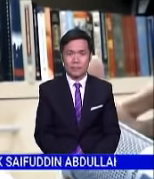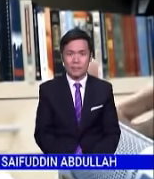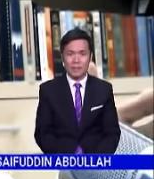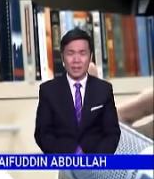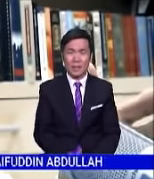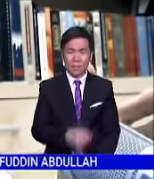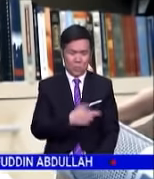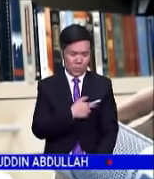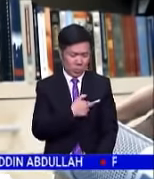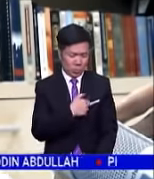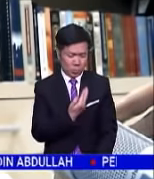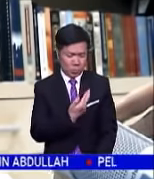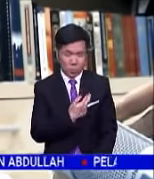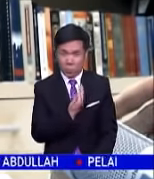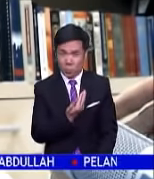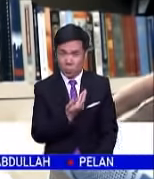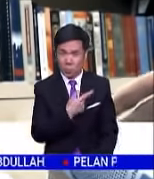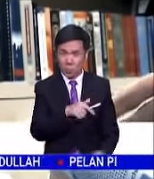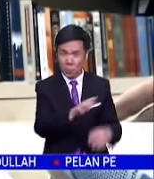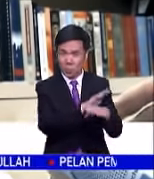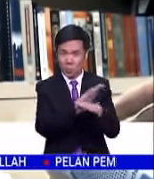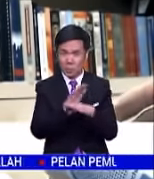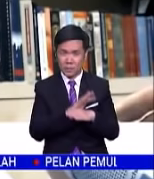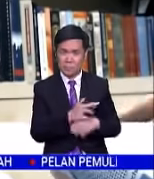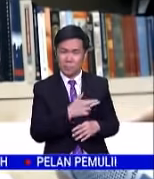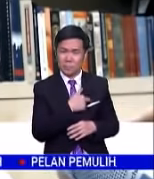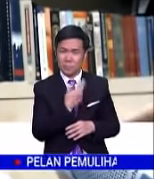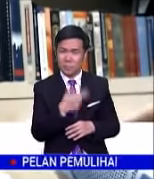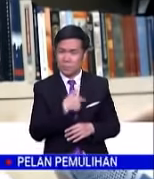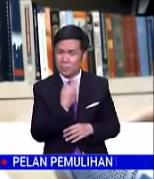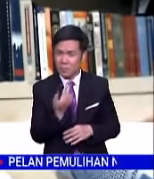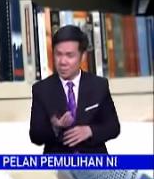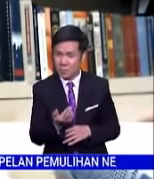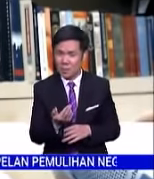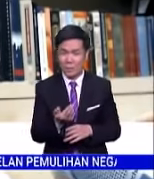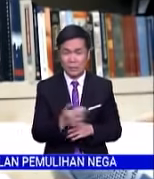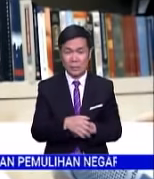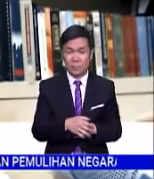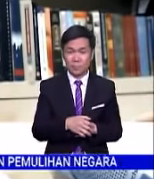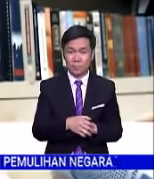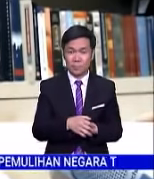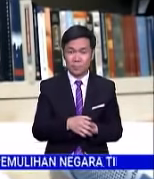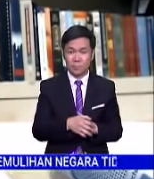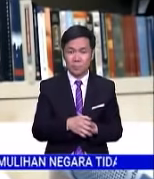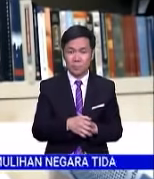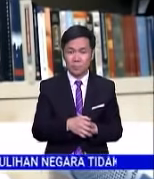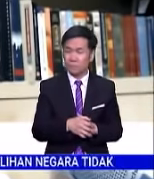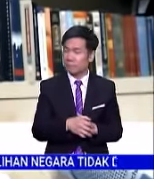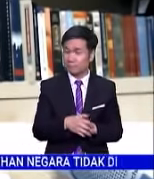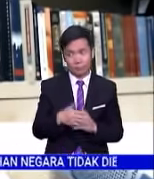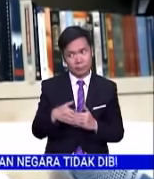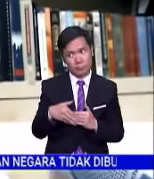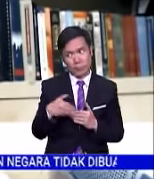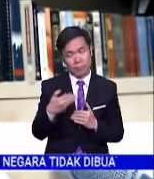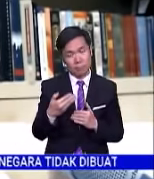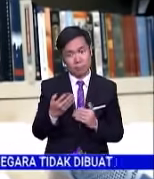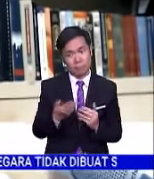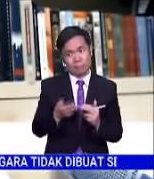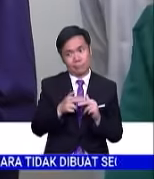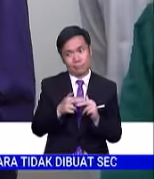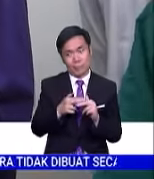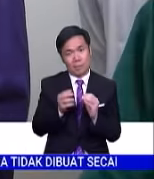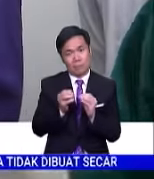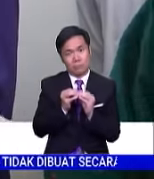Kerugian yang dialami oleh usahawan dan peniaga ini bertambah tinggi setiap masa ia tak dapat